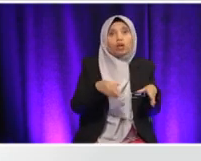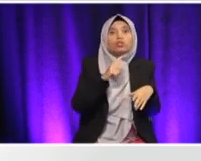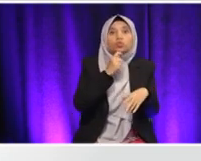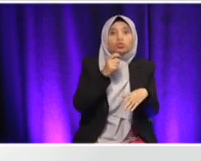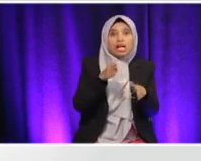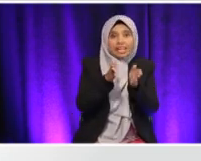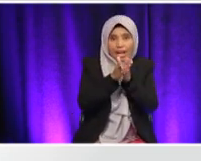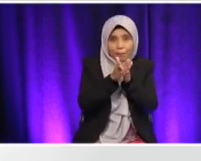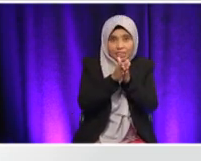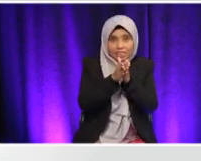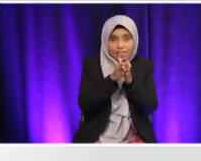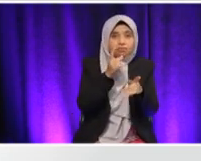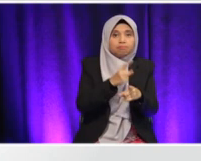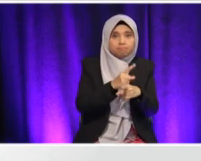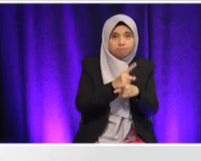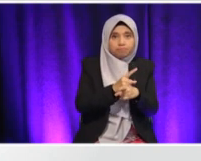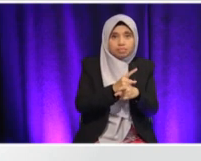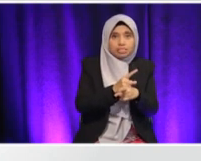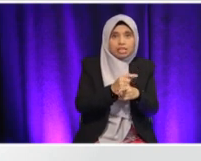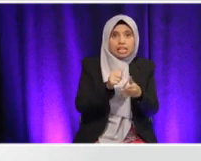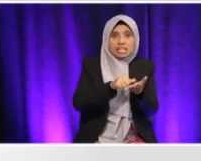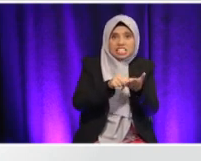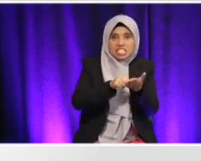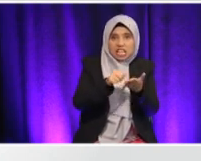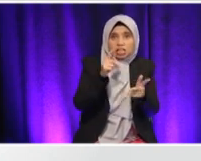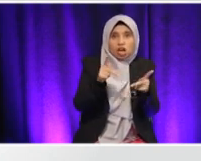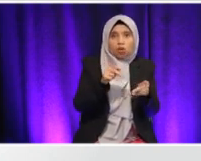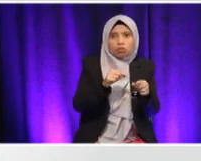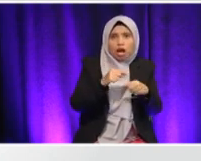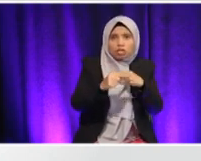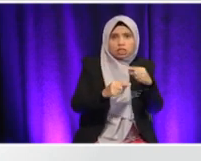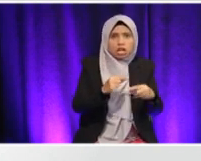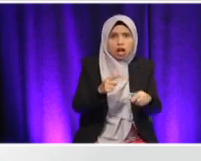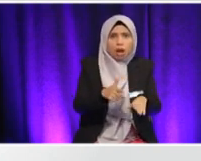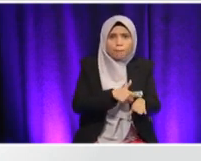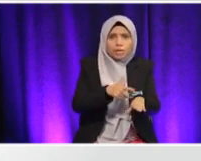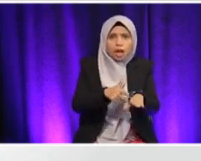Oke ini adalah betul kesan kalau tidak bergerak otot emas